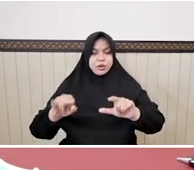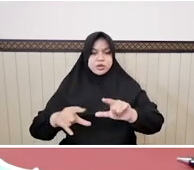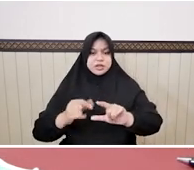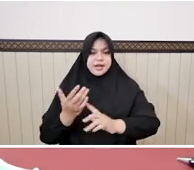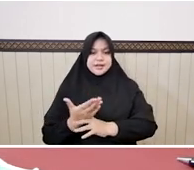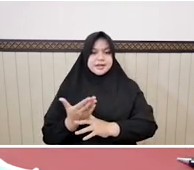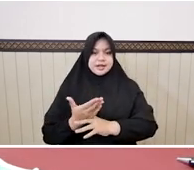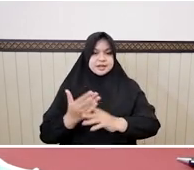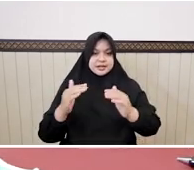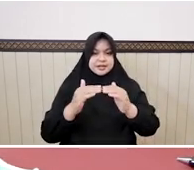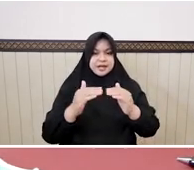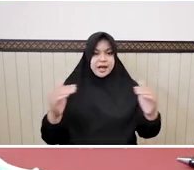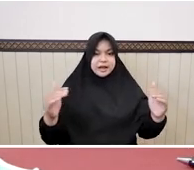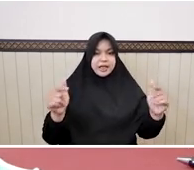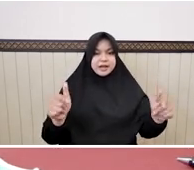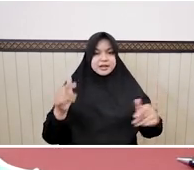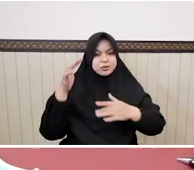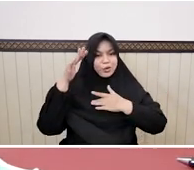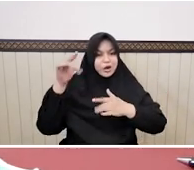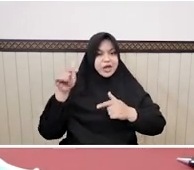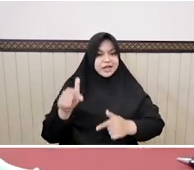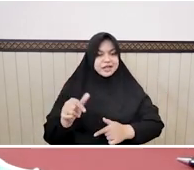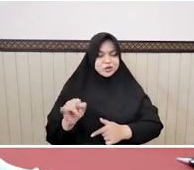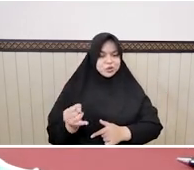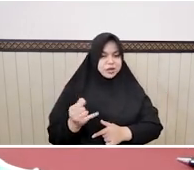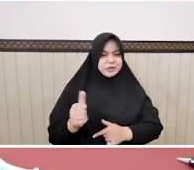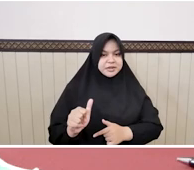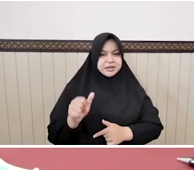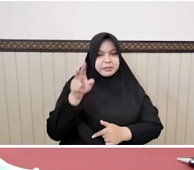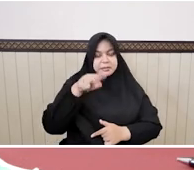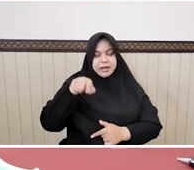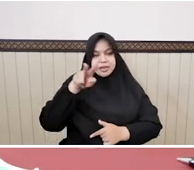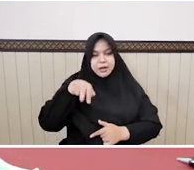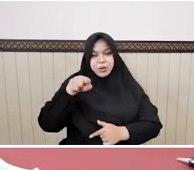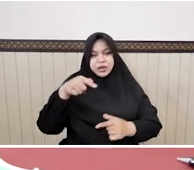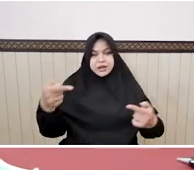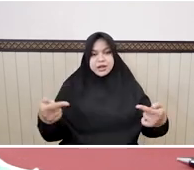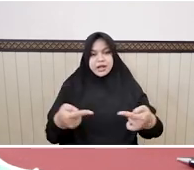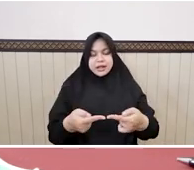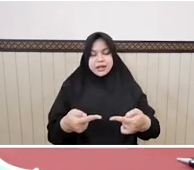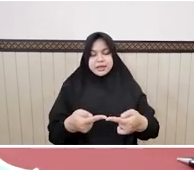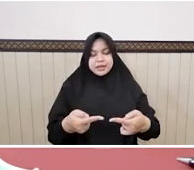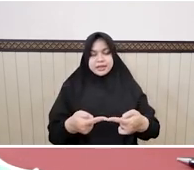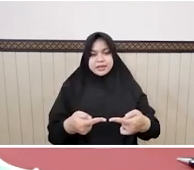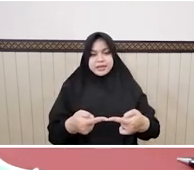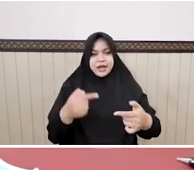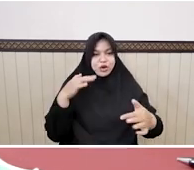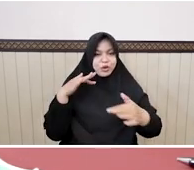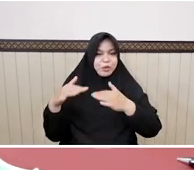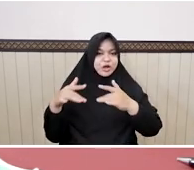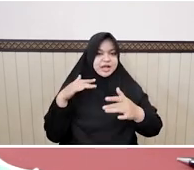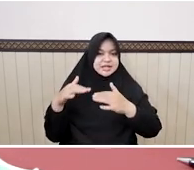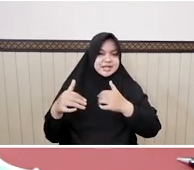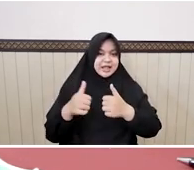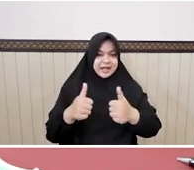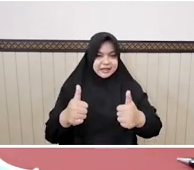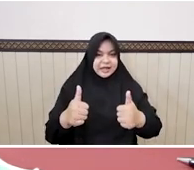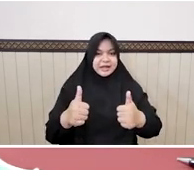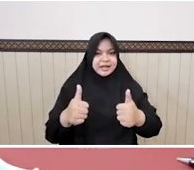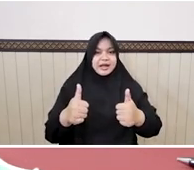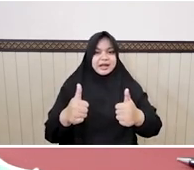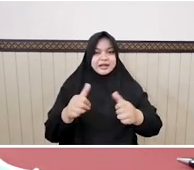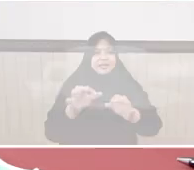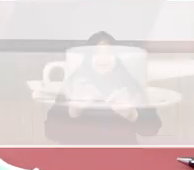keadilan semoga ini akan juga memantau terkait dengan akomodasi yang layak di